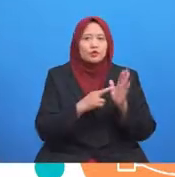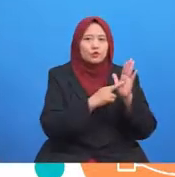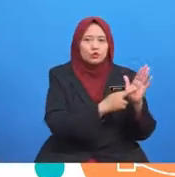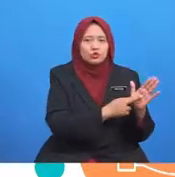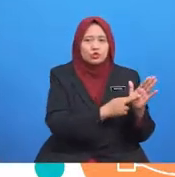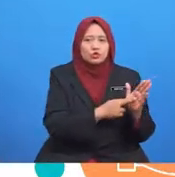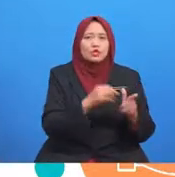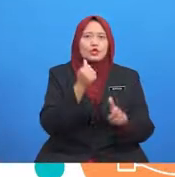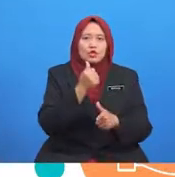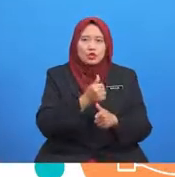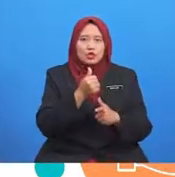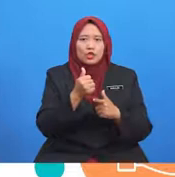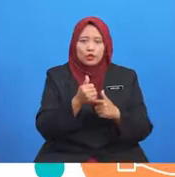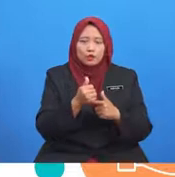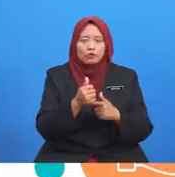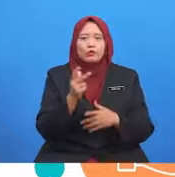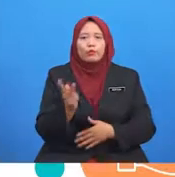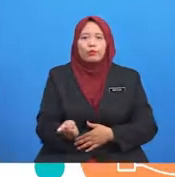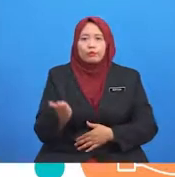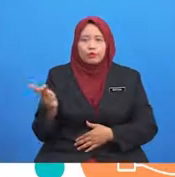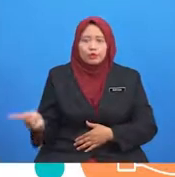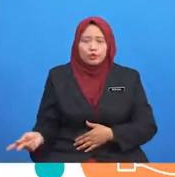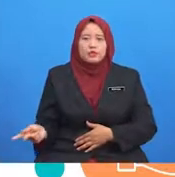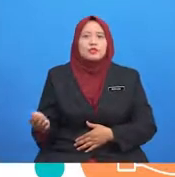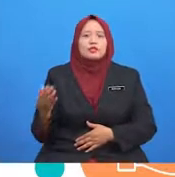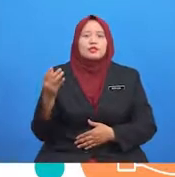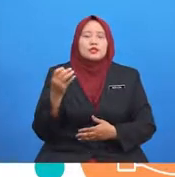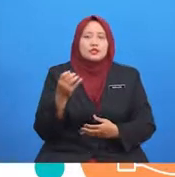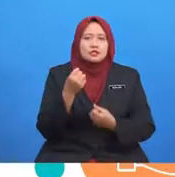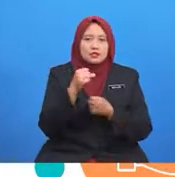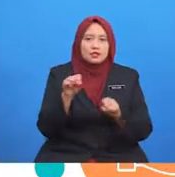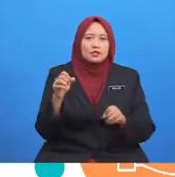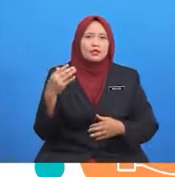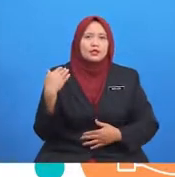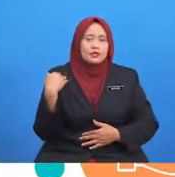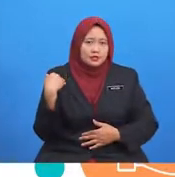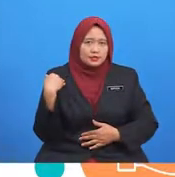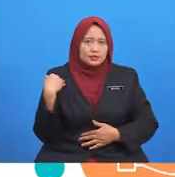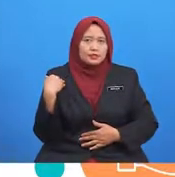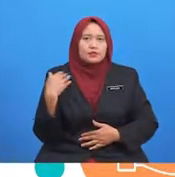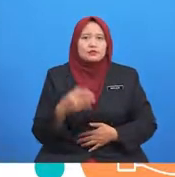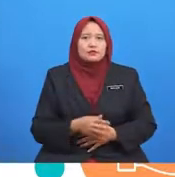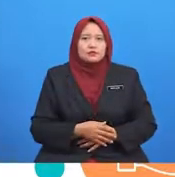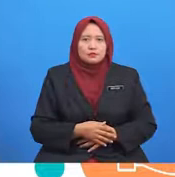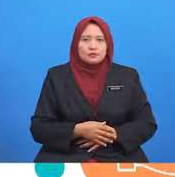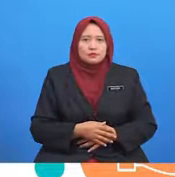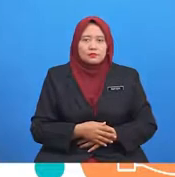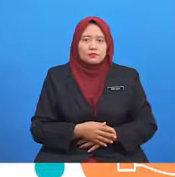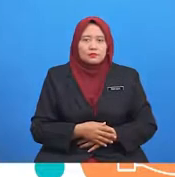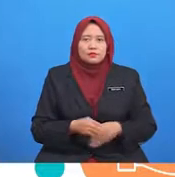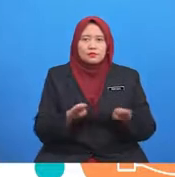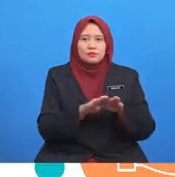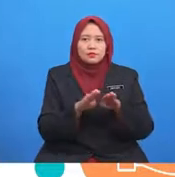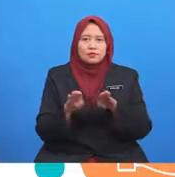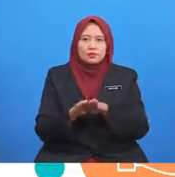mengenal pasti bahan rujukan atau produk sedia ada sebagai bahan kajian produk